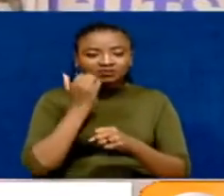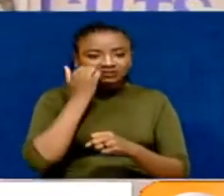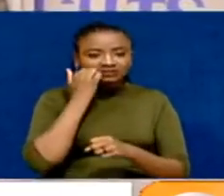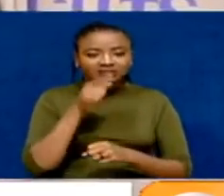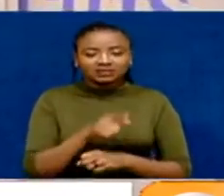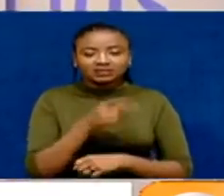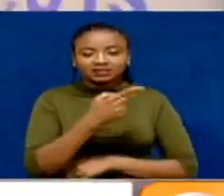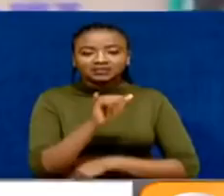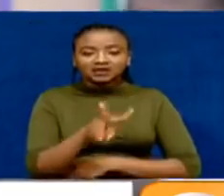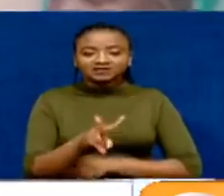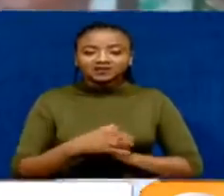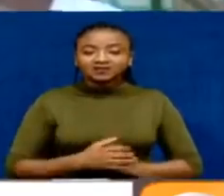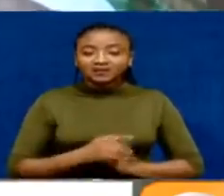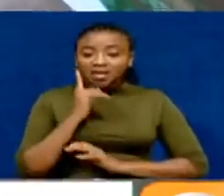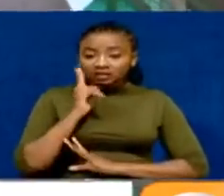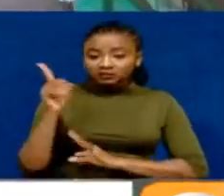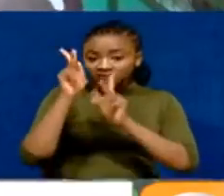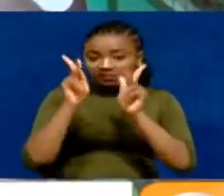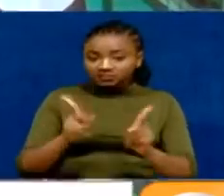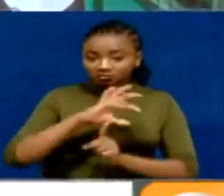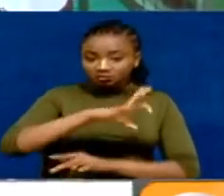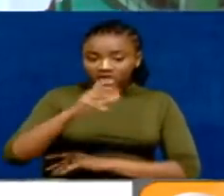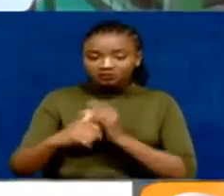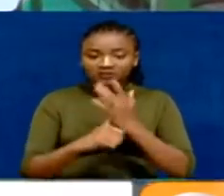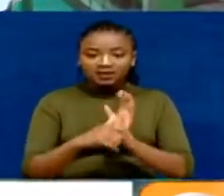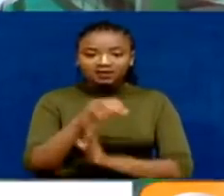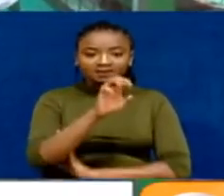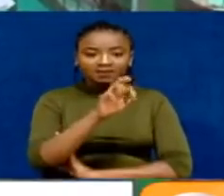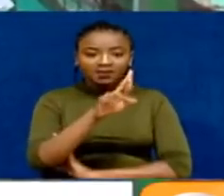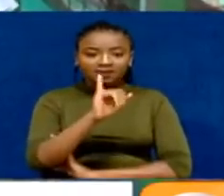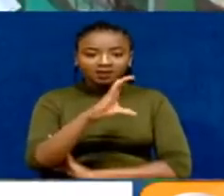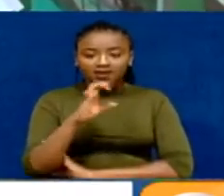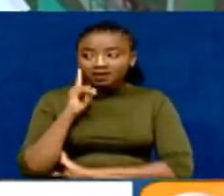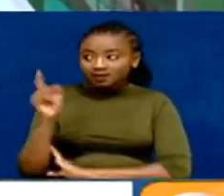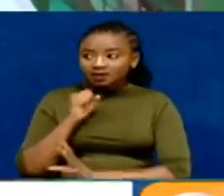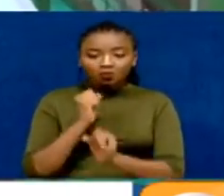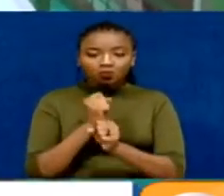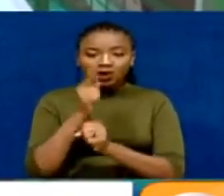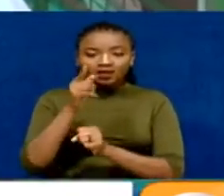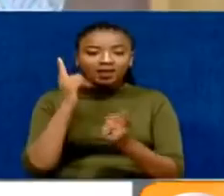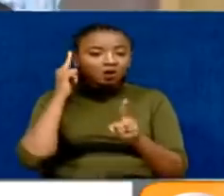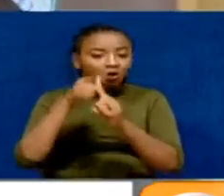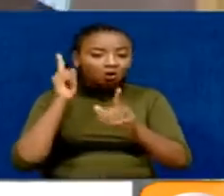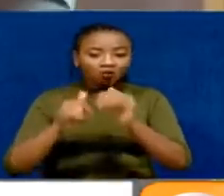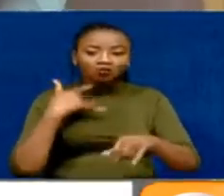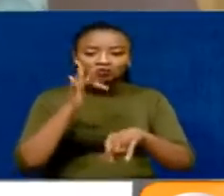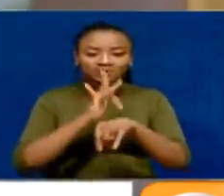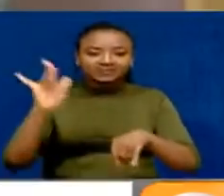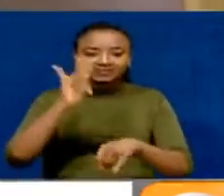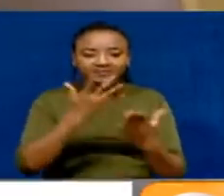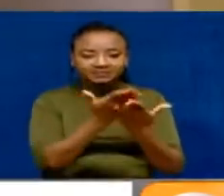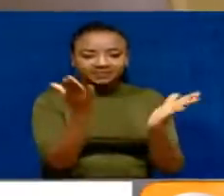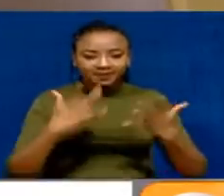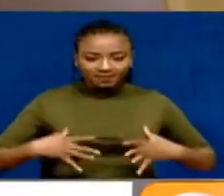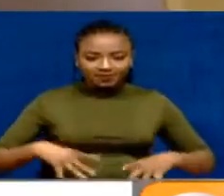Katika kijiji cha Nalenda, kaunti ya Kisumu, Eric Okioma yupo kazini kuhamasisha wenyeji hapa